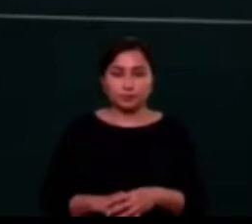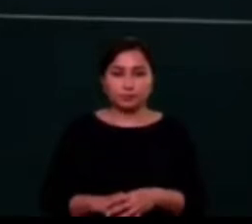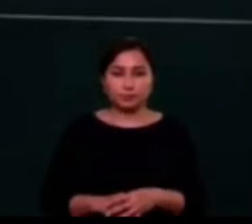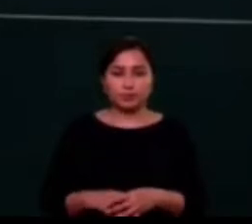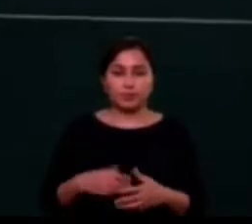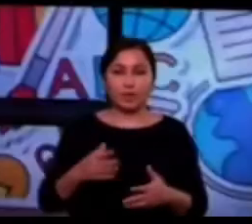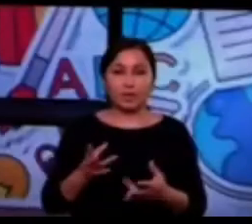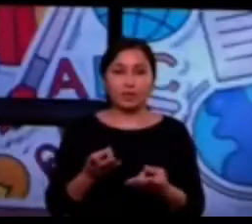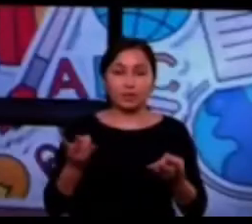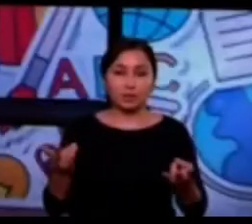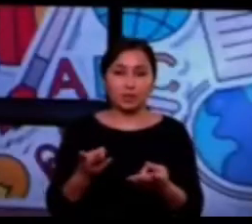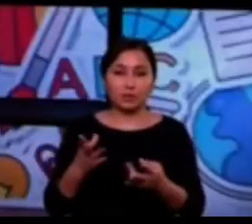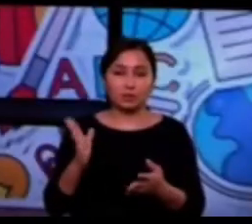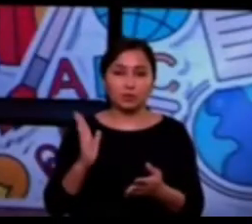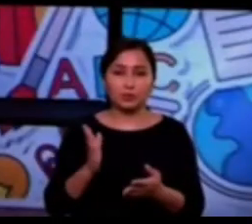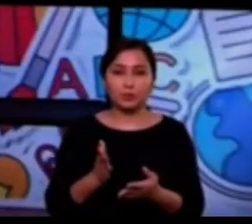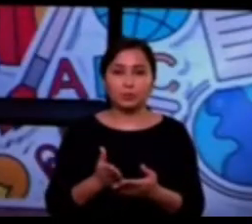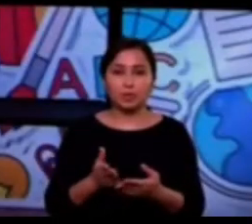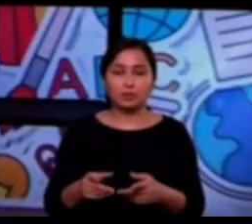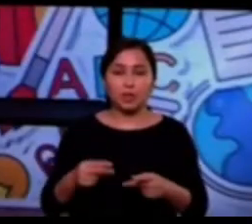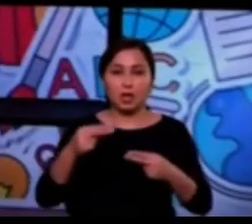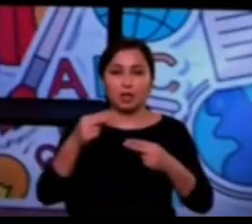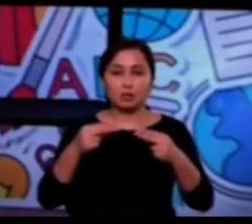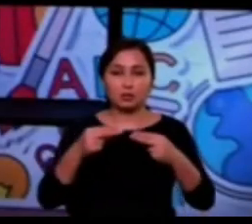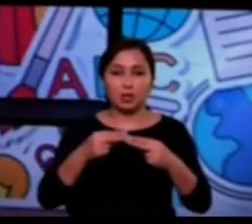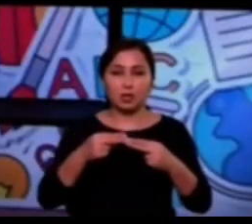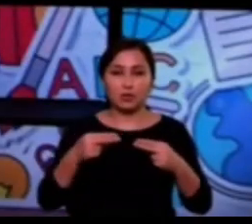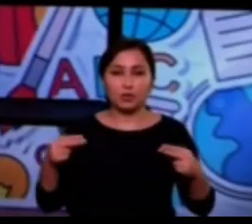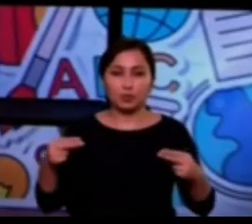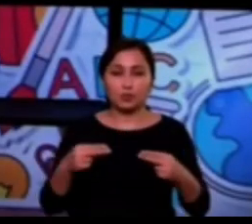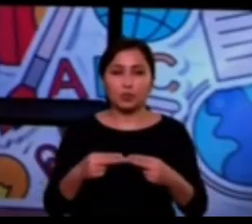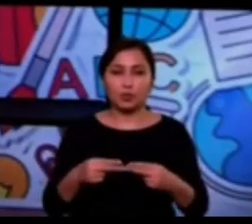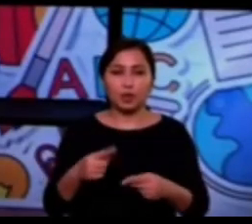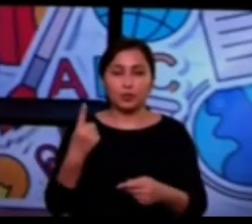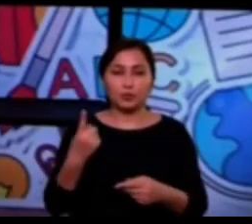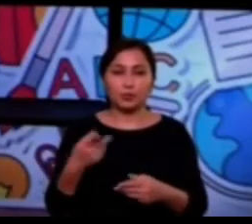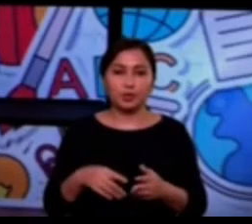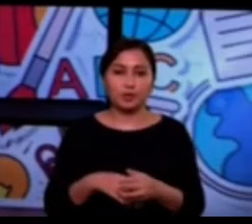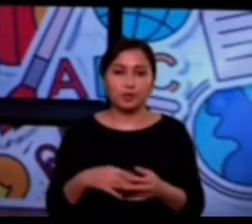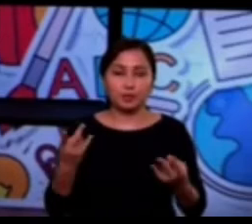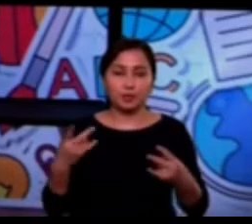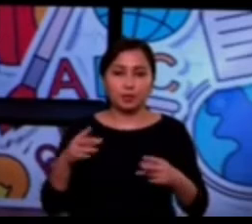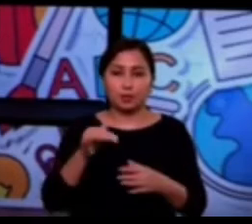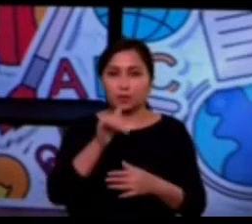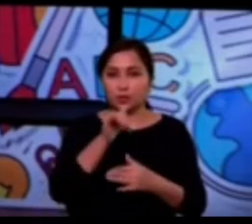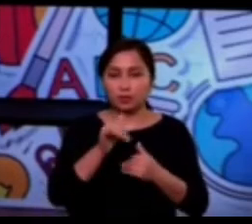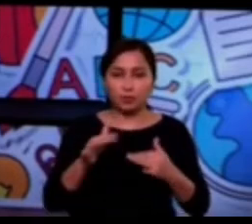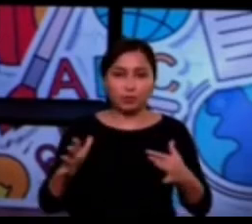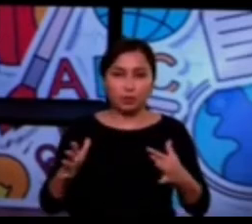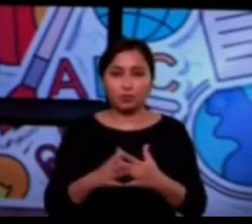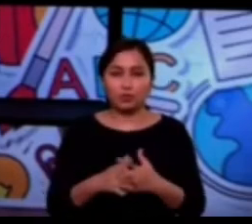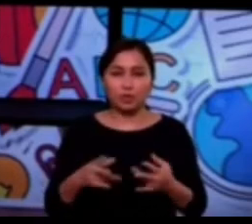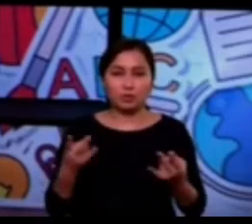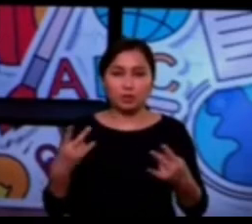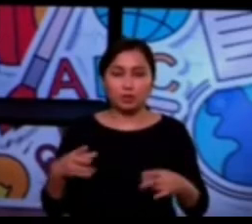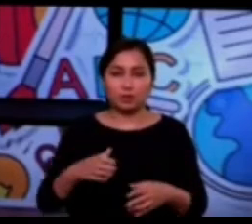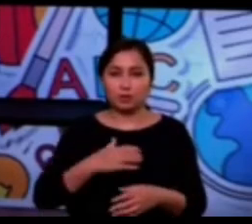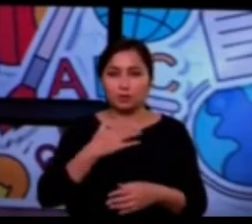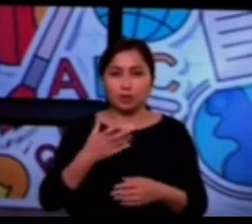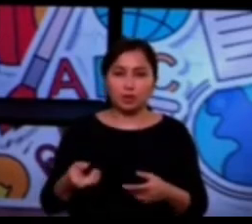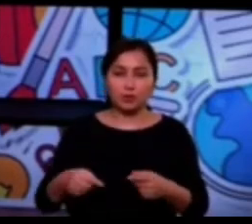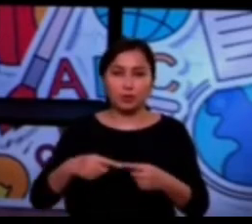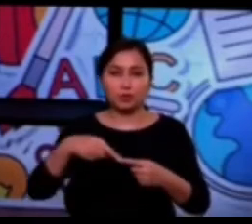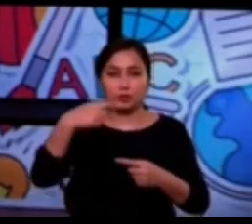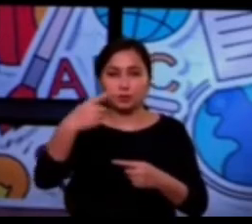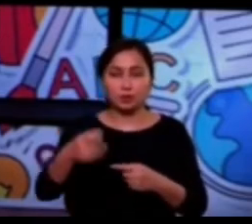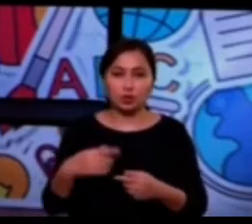И они должны быть на одинаковом уровне. Если у вас с первого раза не получается, ничего страшного. В следующий раз